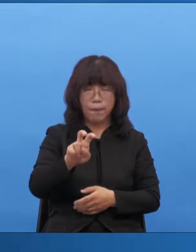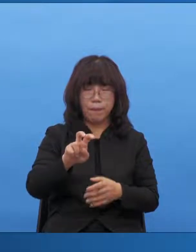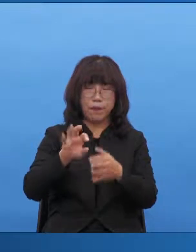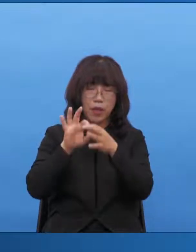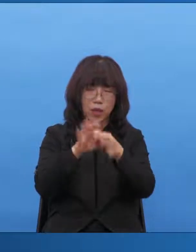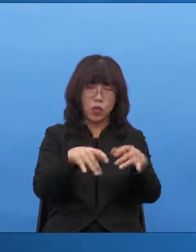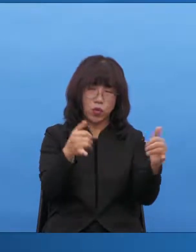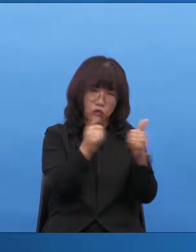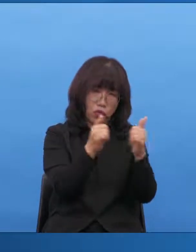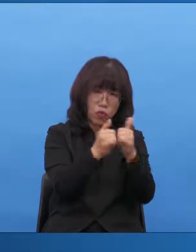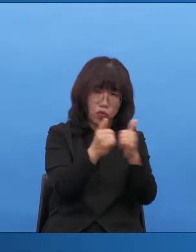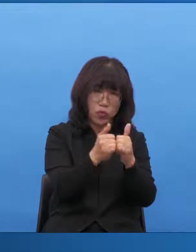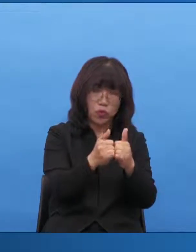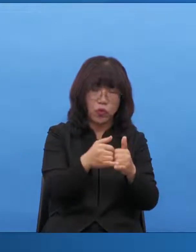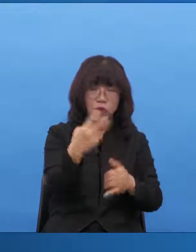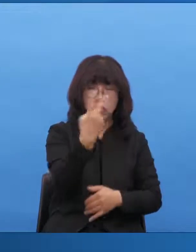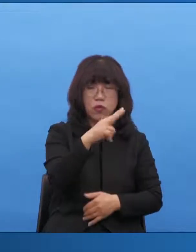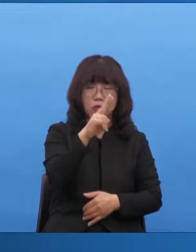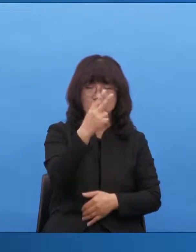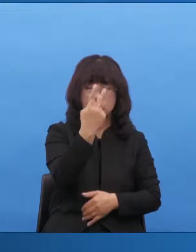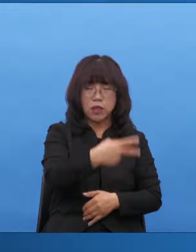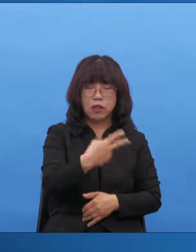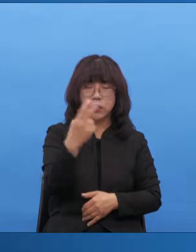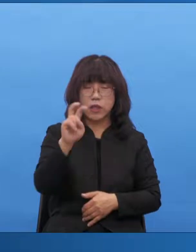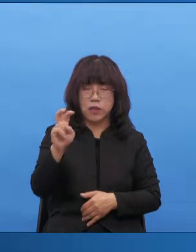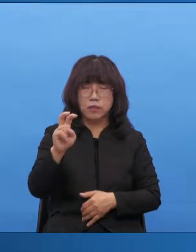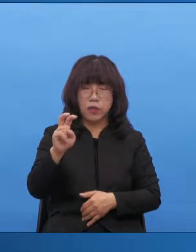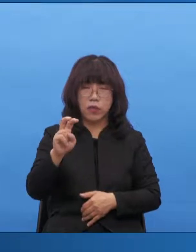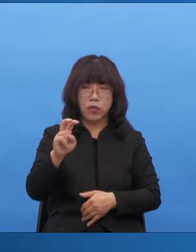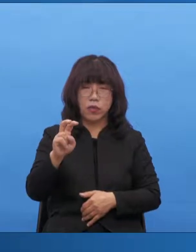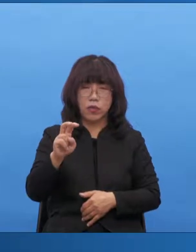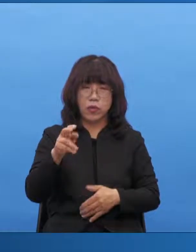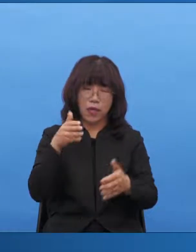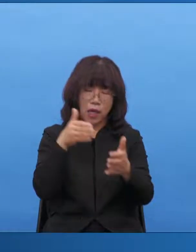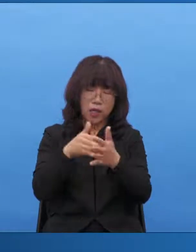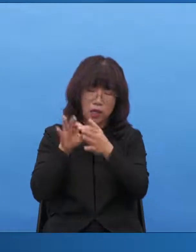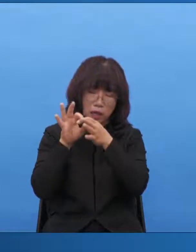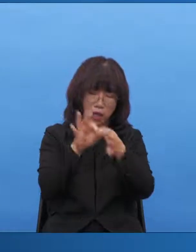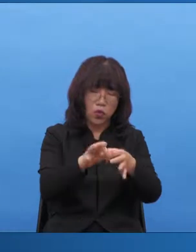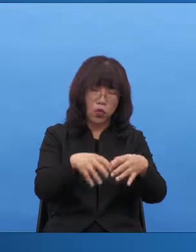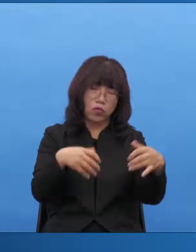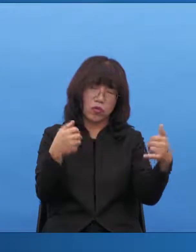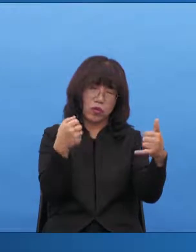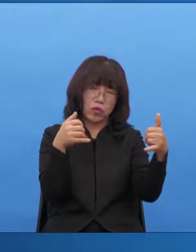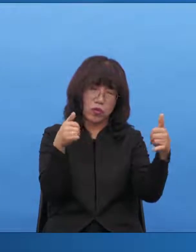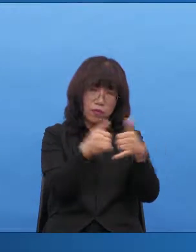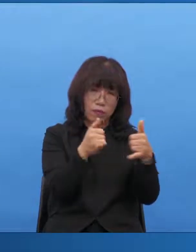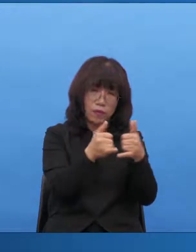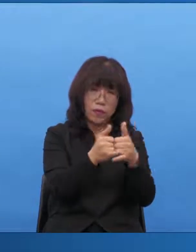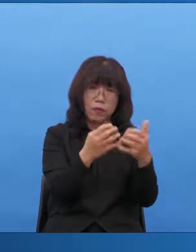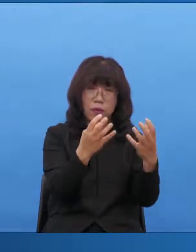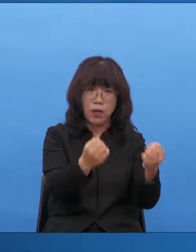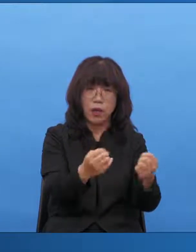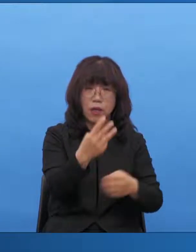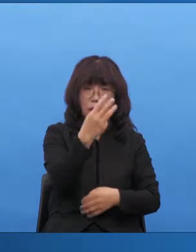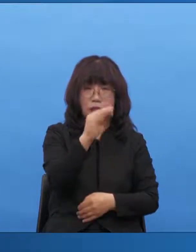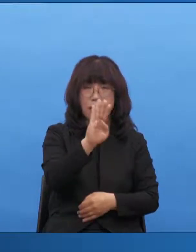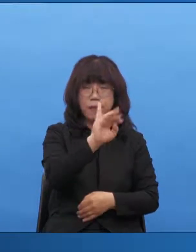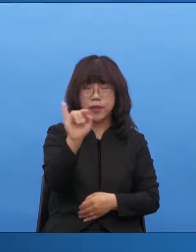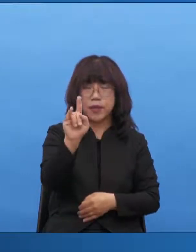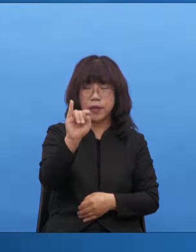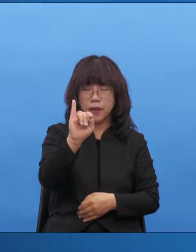10월 휴전되기 전까지 만여 명이 넘는 사상자와 60만 명이 넘는 피난민이 발생하였습니다. 리비아의 정식